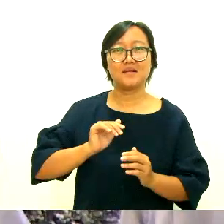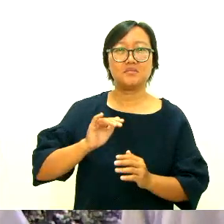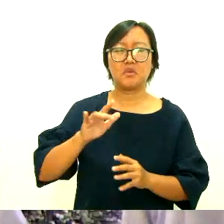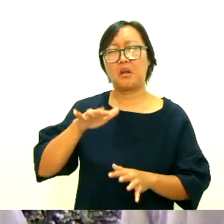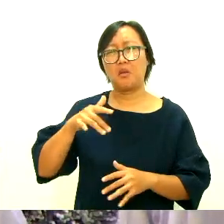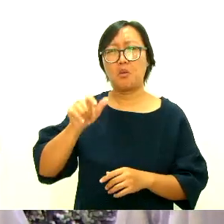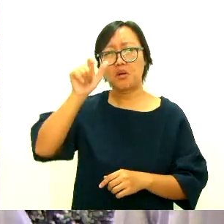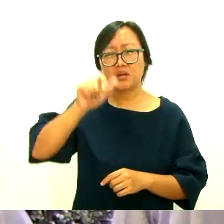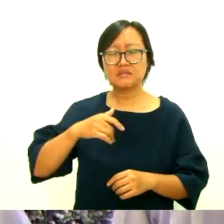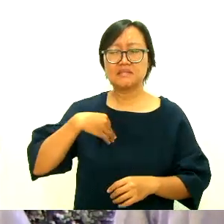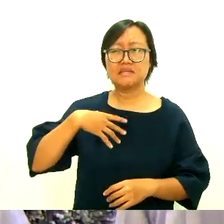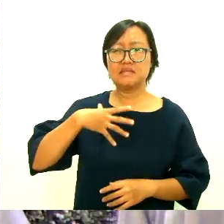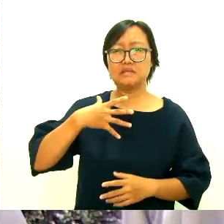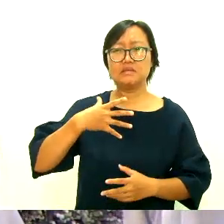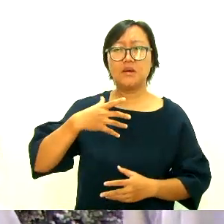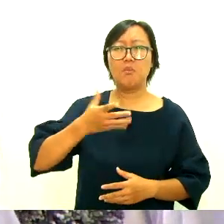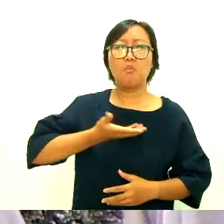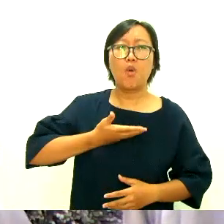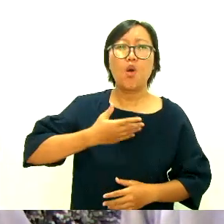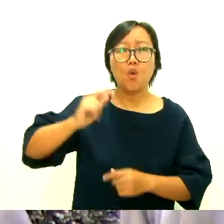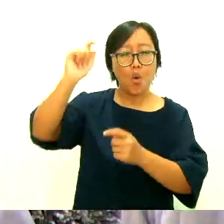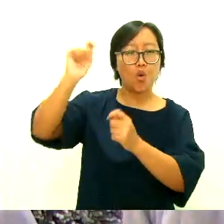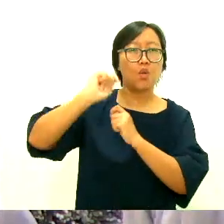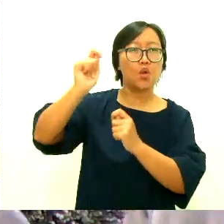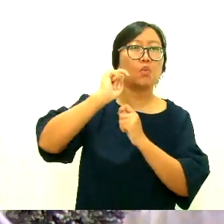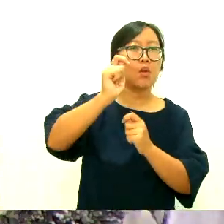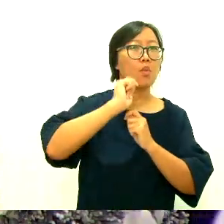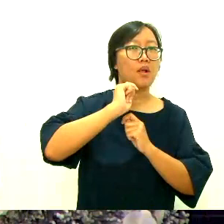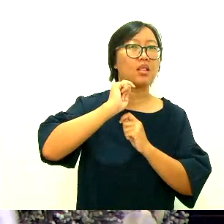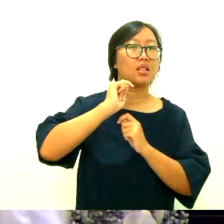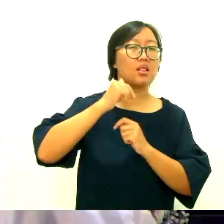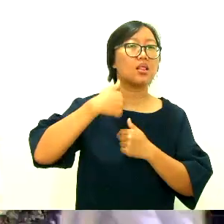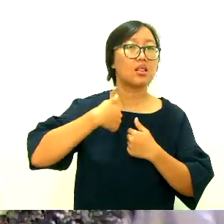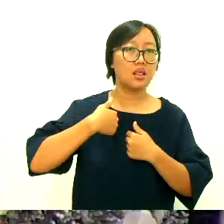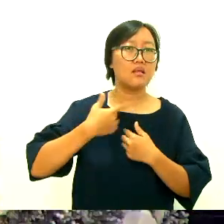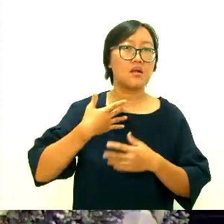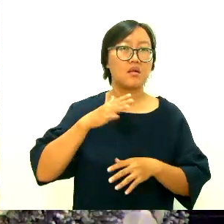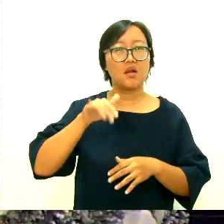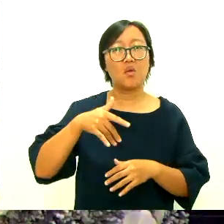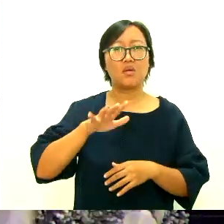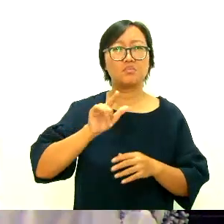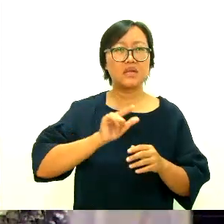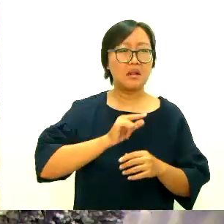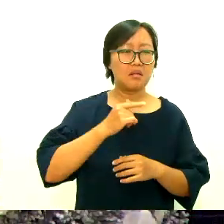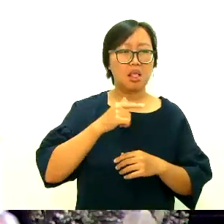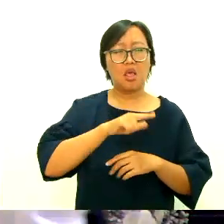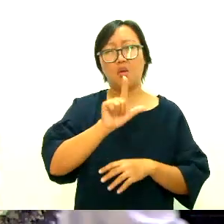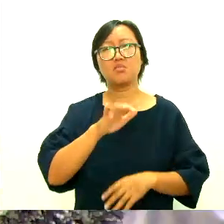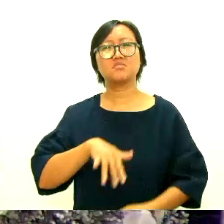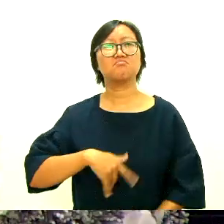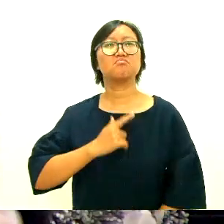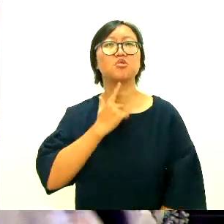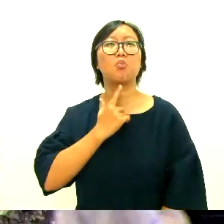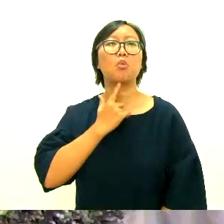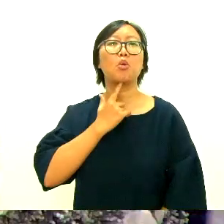hormat Hai dan kebanggaan yang kelewatan hingga orang menjadi angkuh